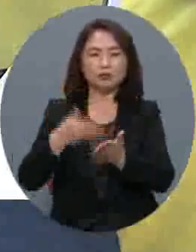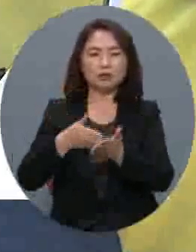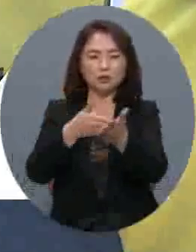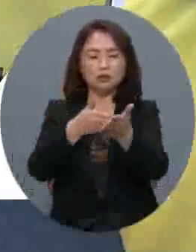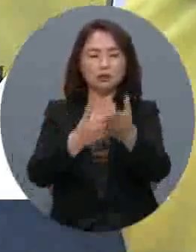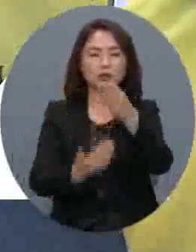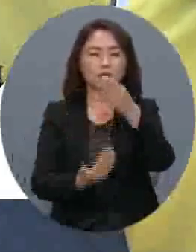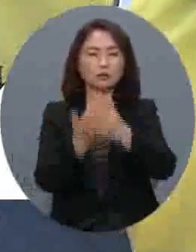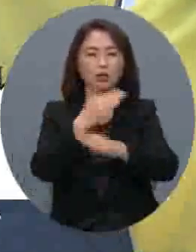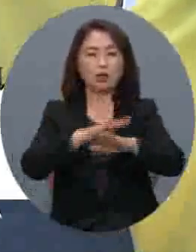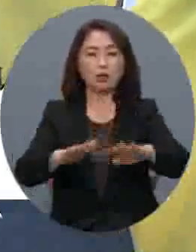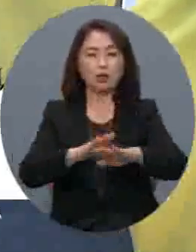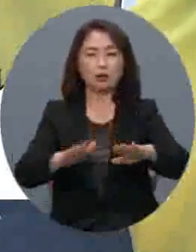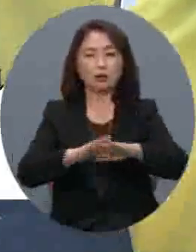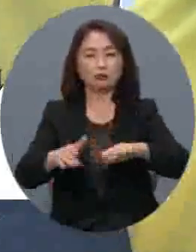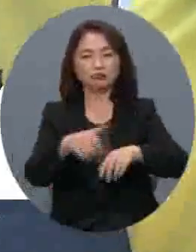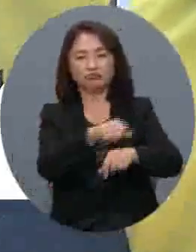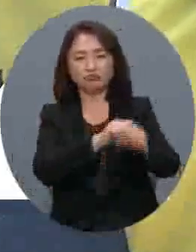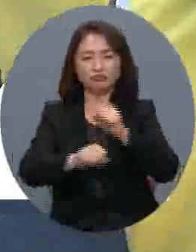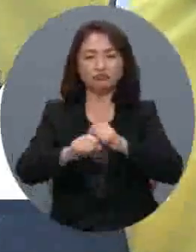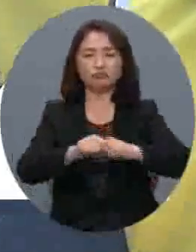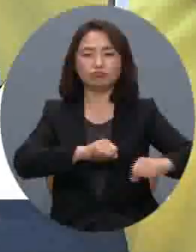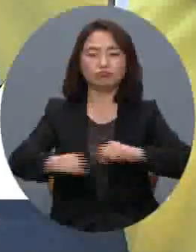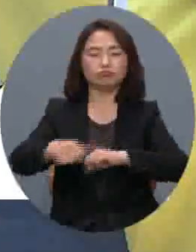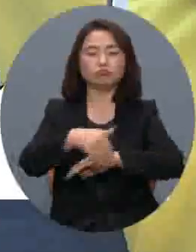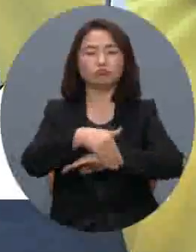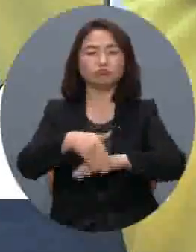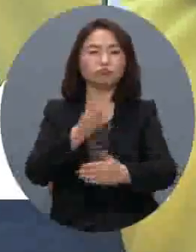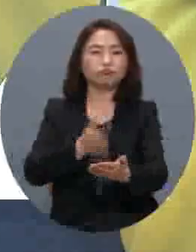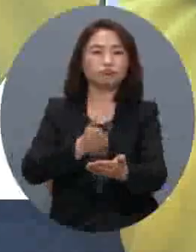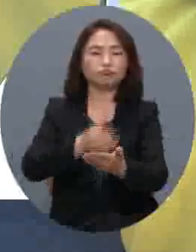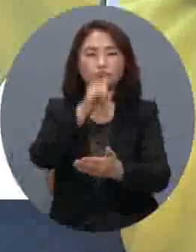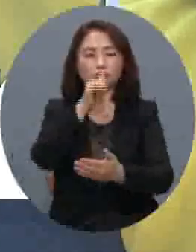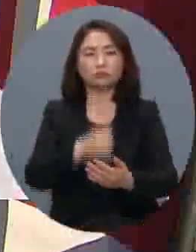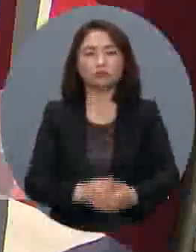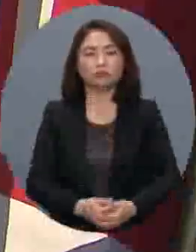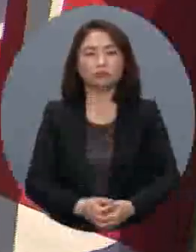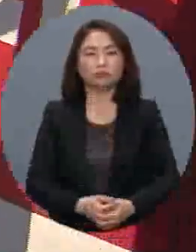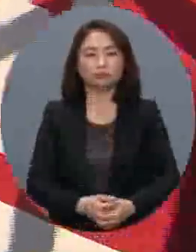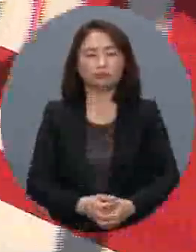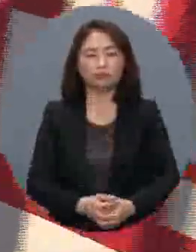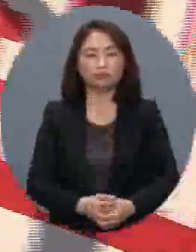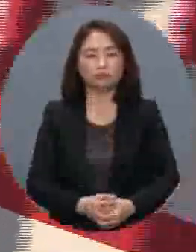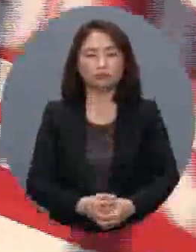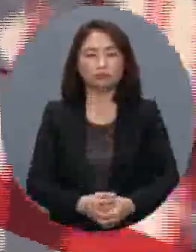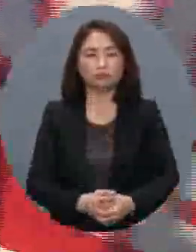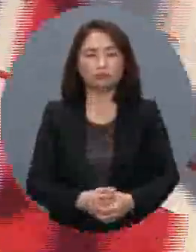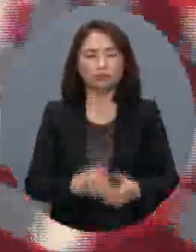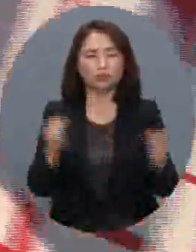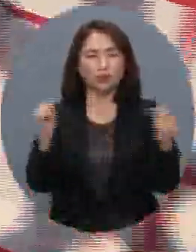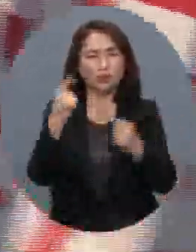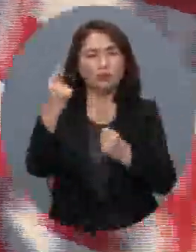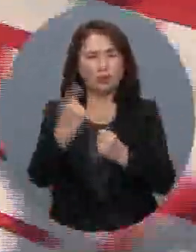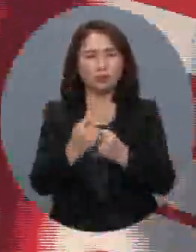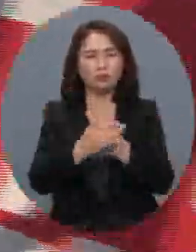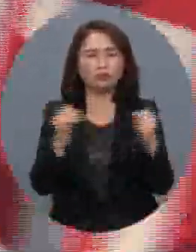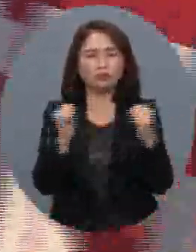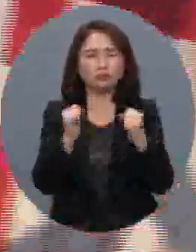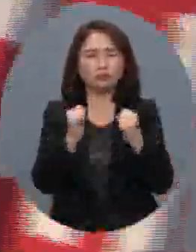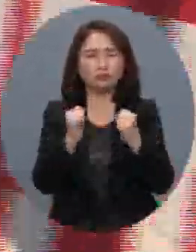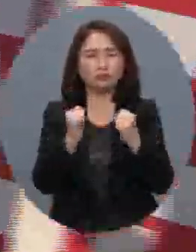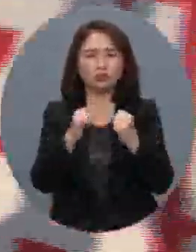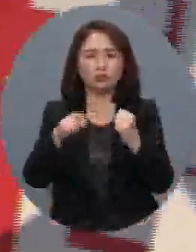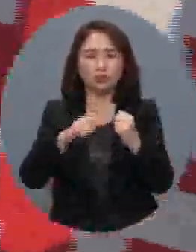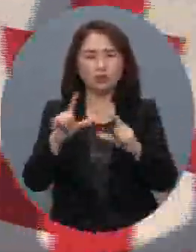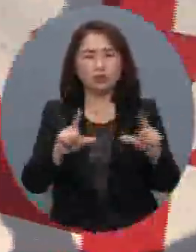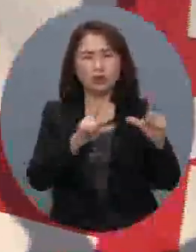제기하며 사태 해결에 적극 나설 것을 요구하고 있다. 다가온 겨울 추위 속에